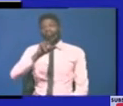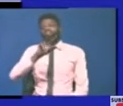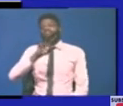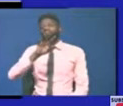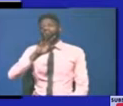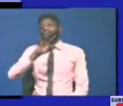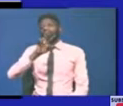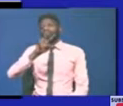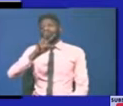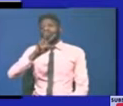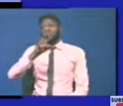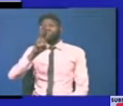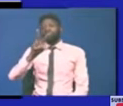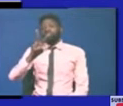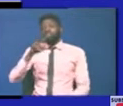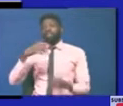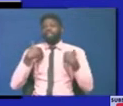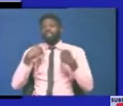hadi